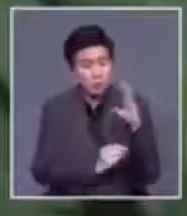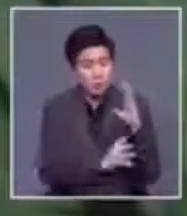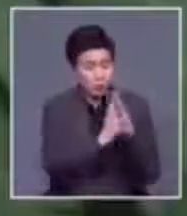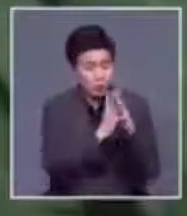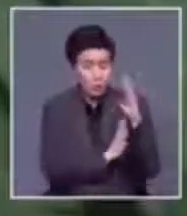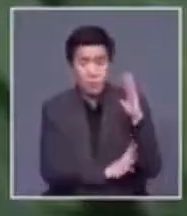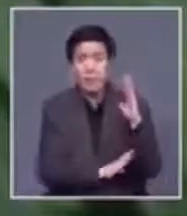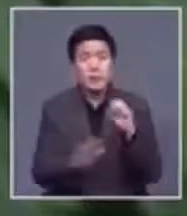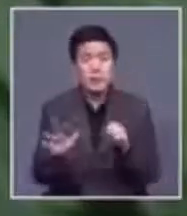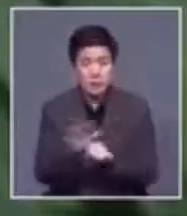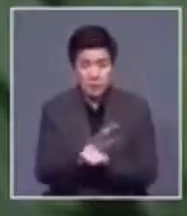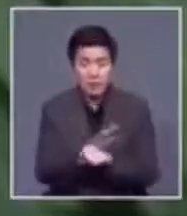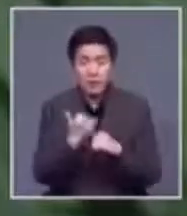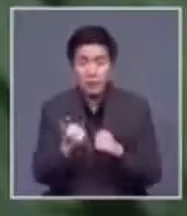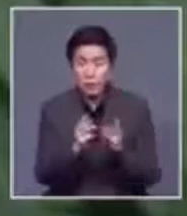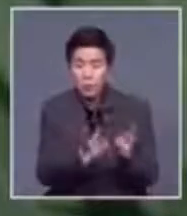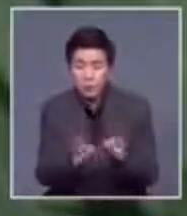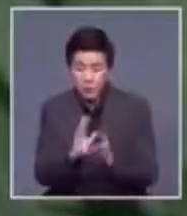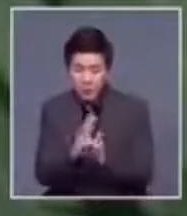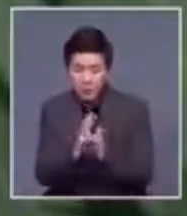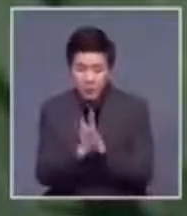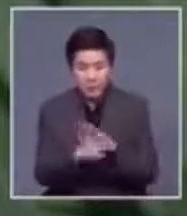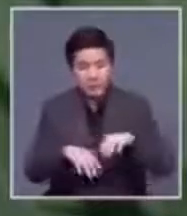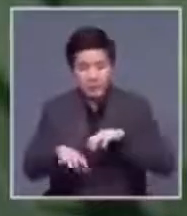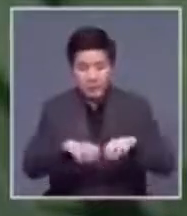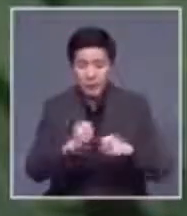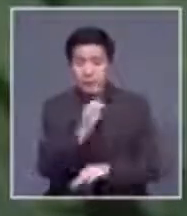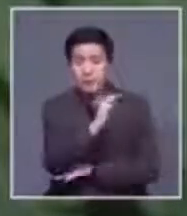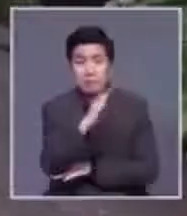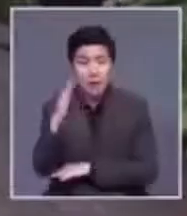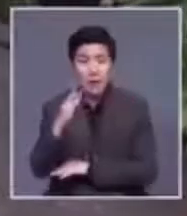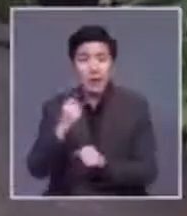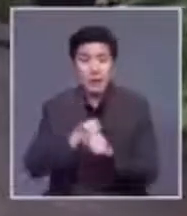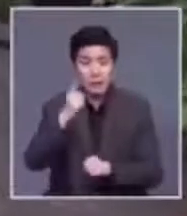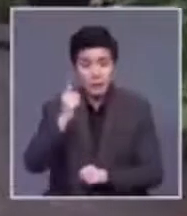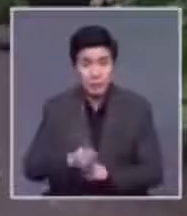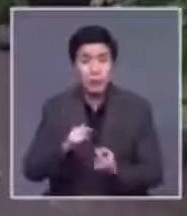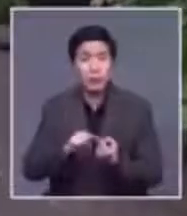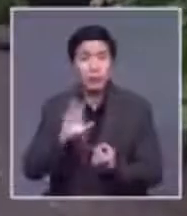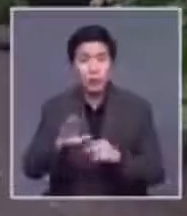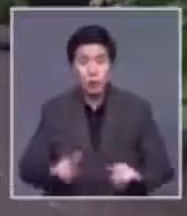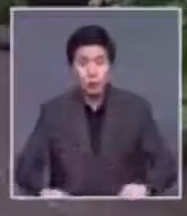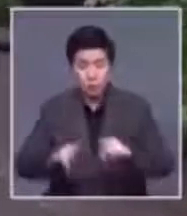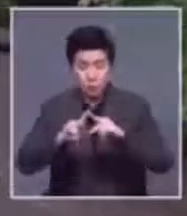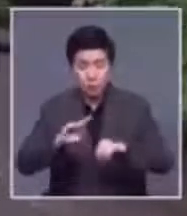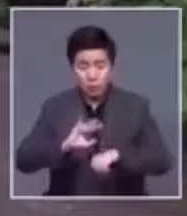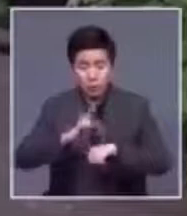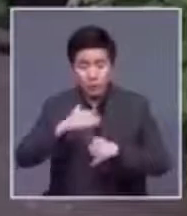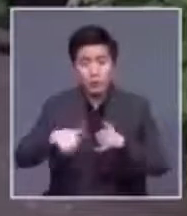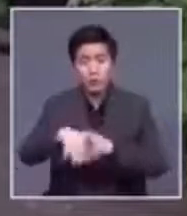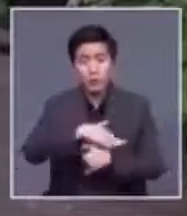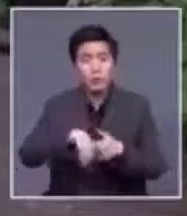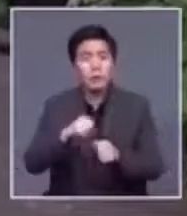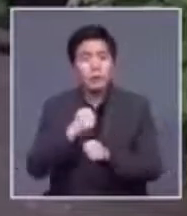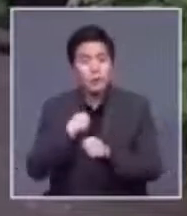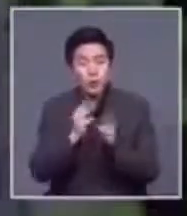ไทยวันนี้เองค่ะแนวทางในการปฏิรูปบริหารจัดการป่าไม้อย่างยั่งยืนของกระทรวงทรัพยากรธรรมชาติและสิ่งแวดล้อมมีแนวทางยังไงบ้